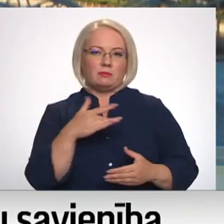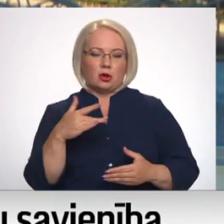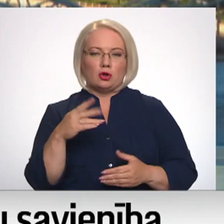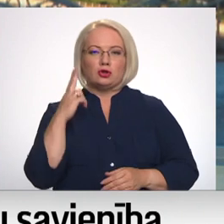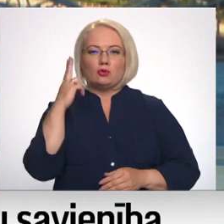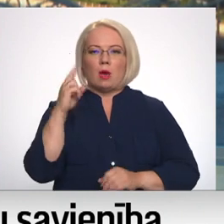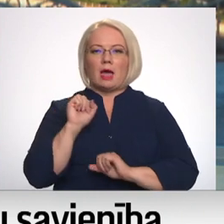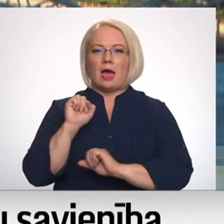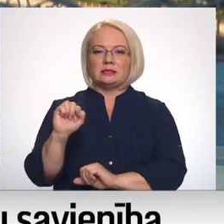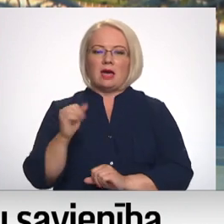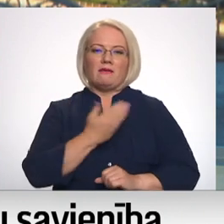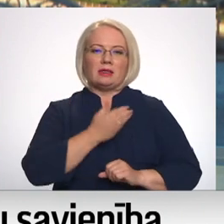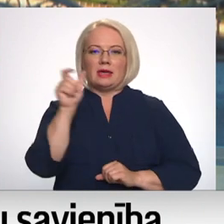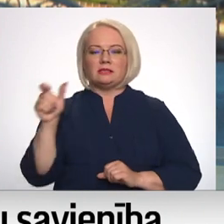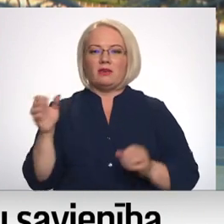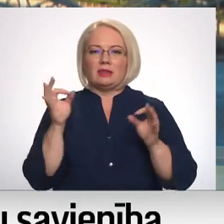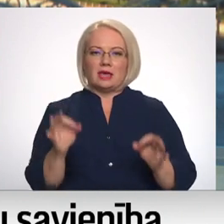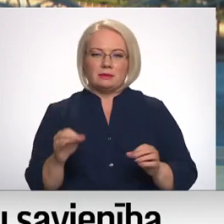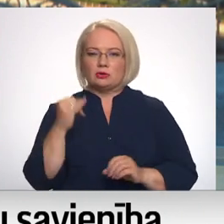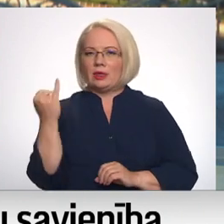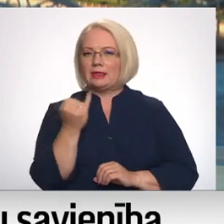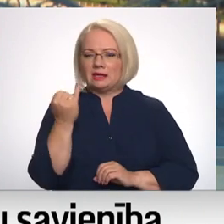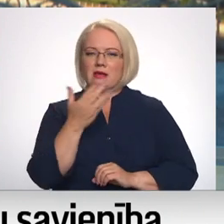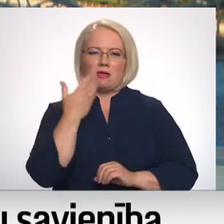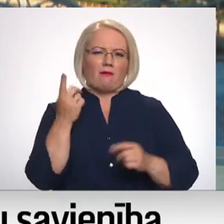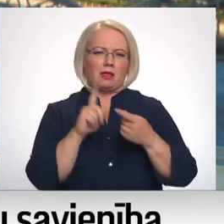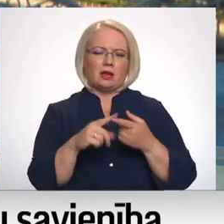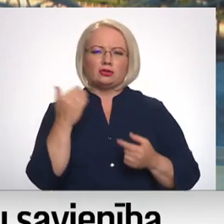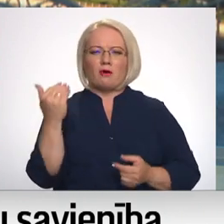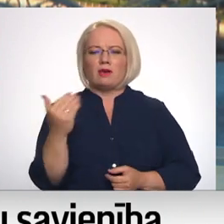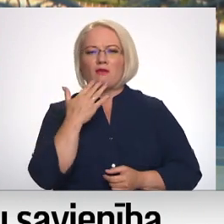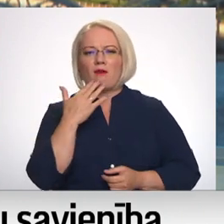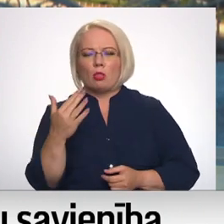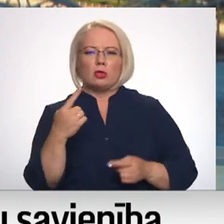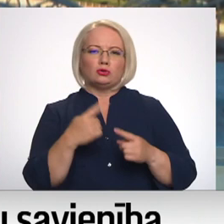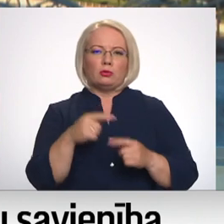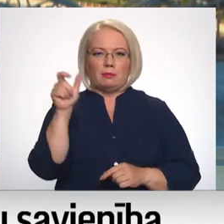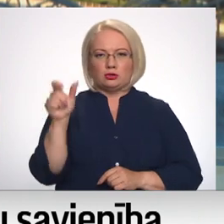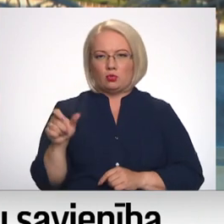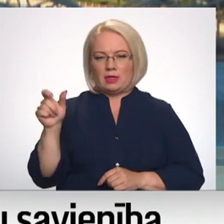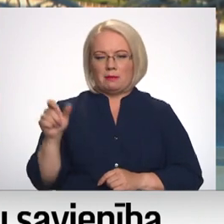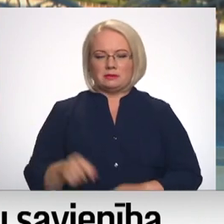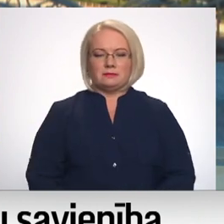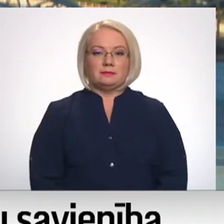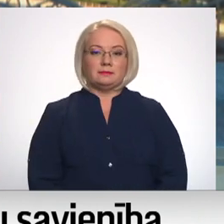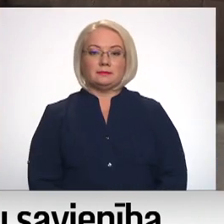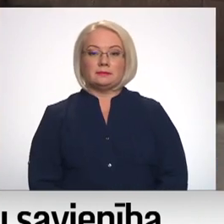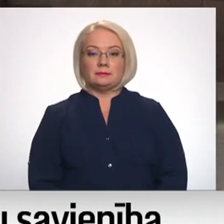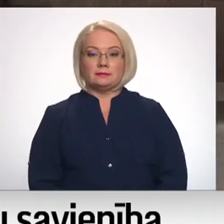aizstāvēt iedzīvotāju tiesības un intereses neatkarīgi no viņu dzimtās valodas un pilsonības. Plašāk Madara Līcīte.